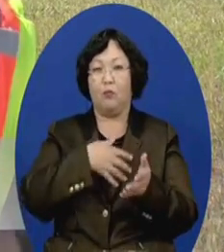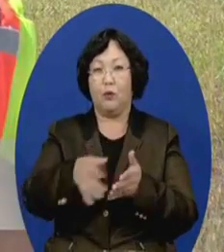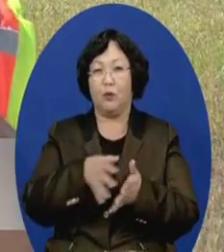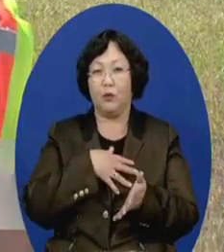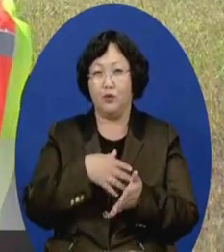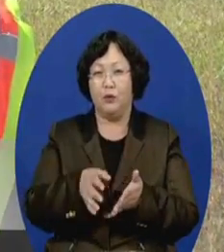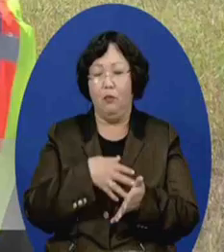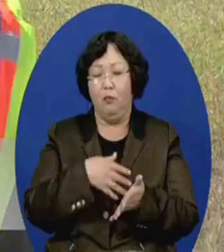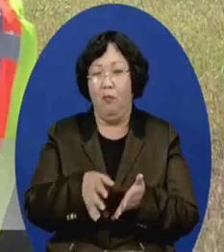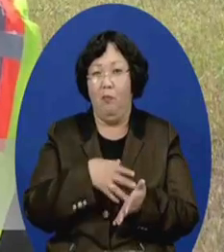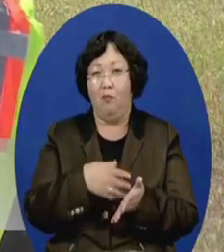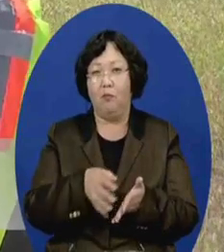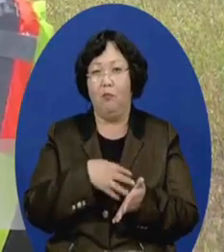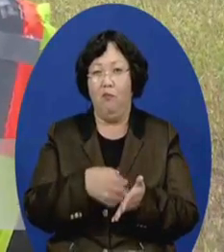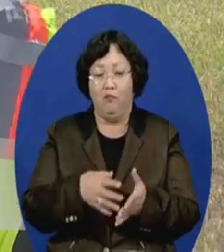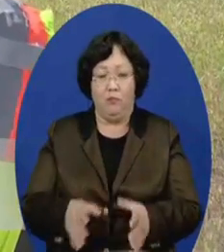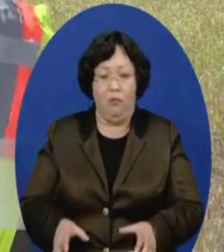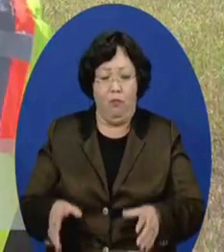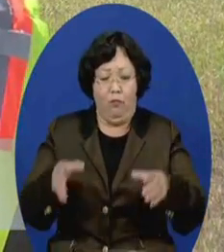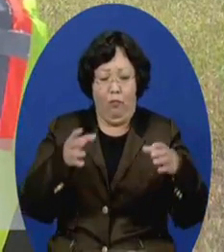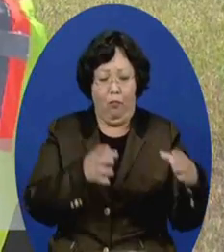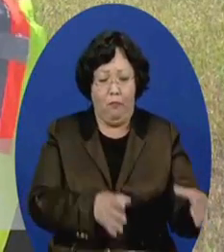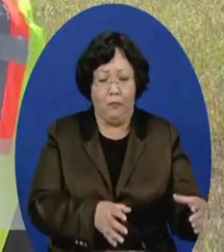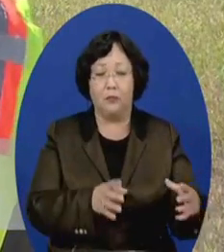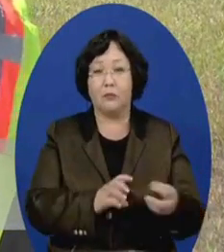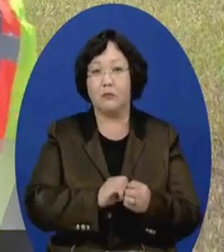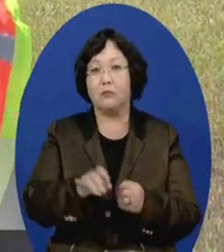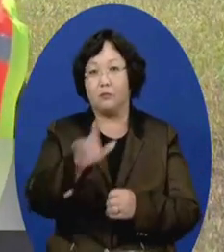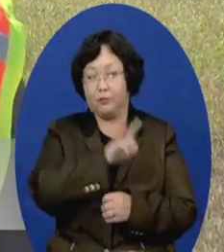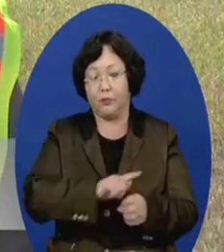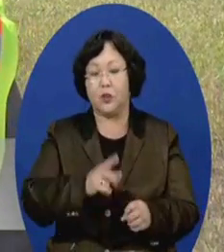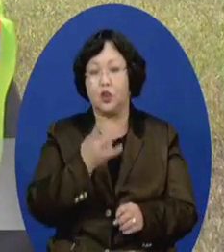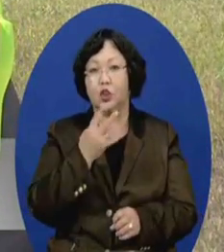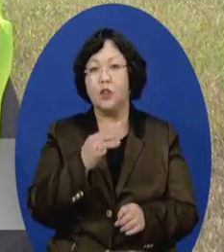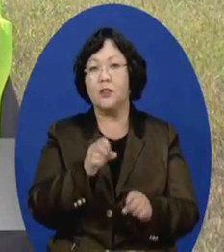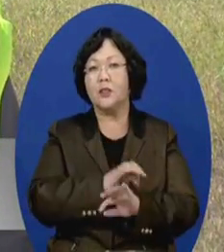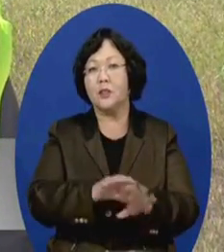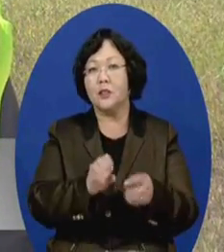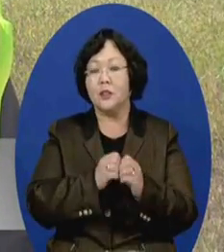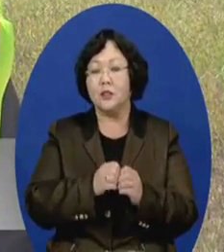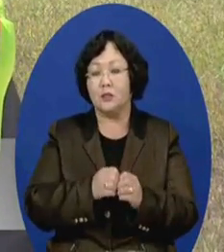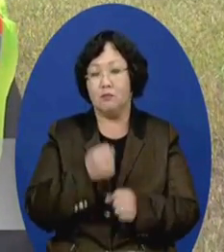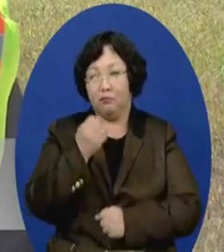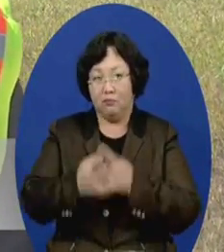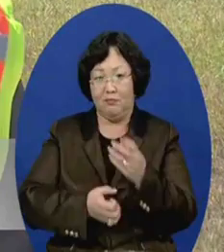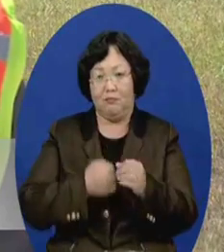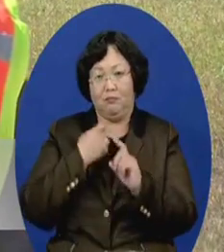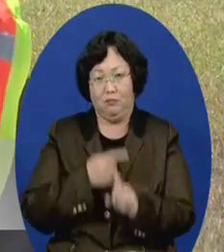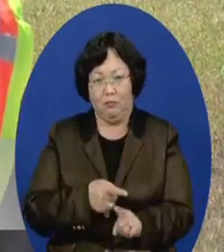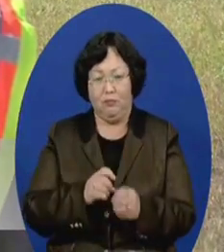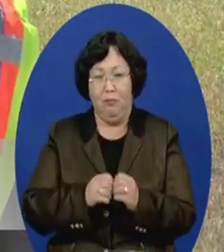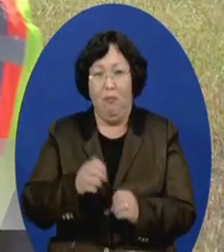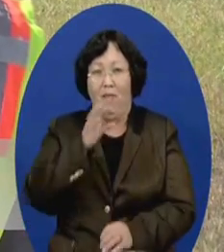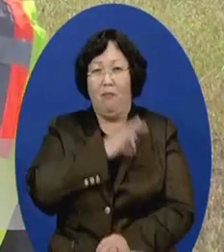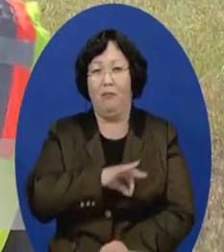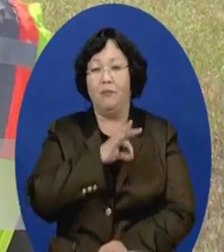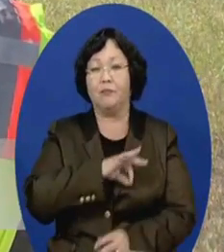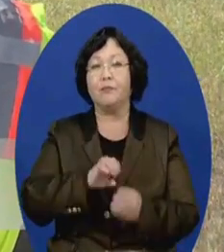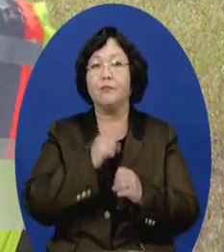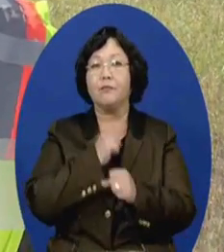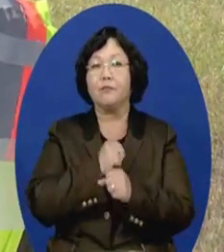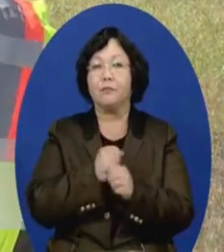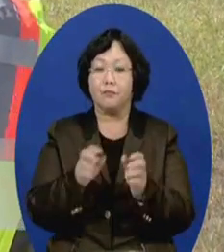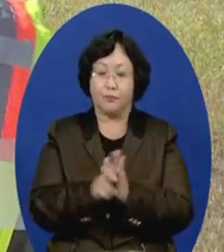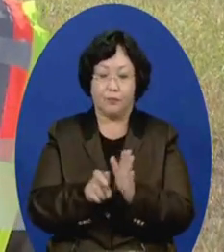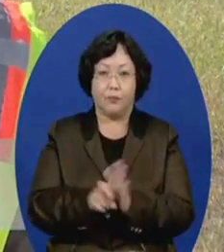болохоор боловсруулад хөрсний нөхөн сэргээлт болон түлшинд ашиглах бүрэн бол ямар ч хайдлуугаар ийм